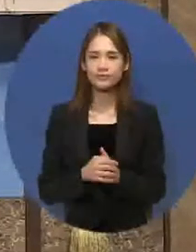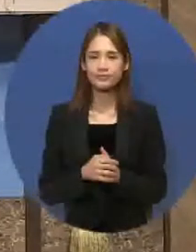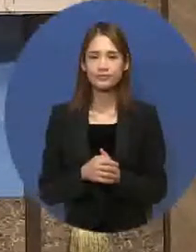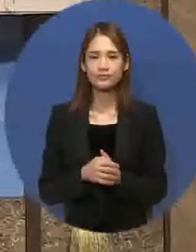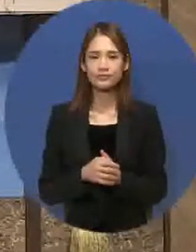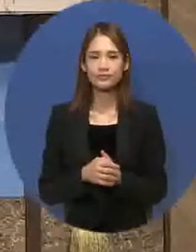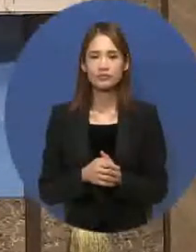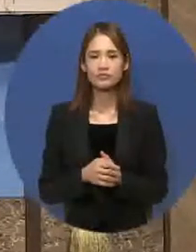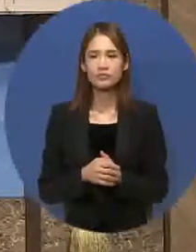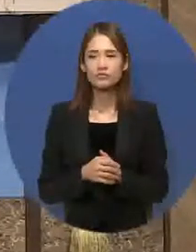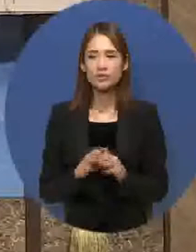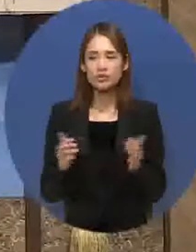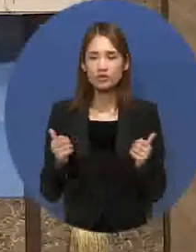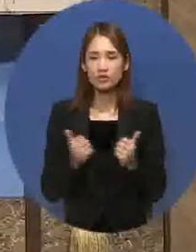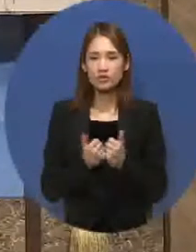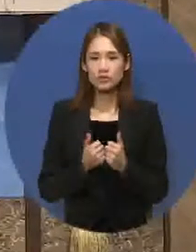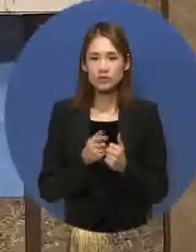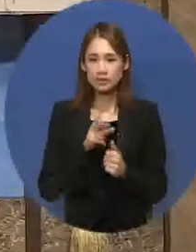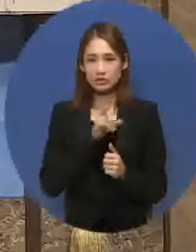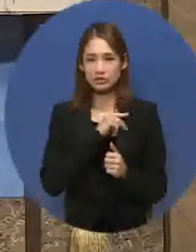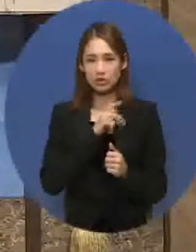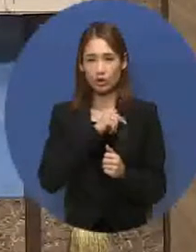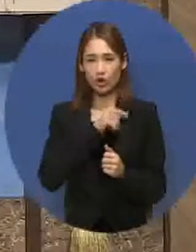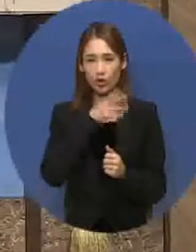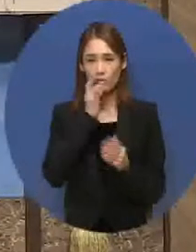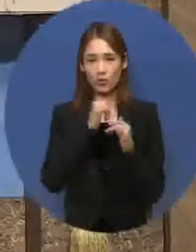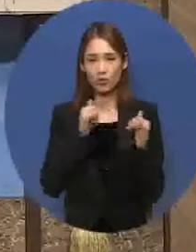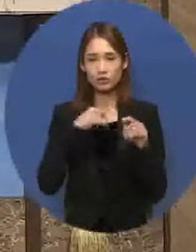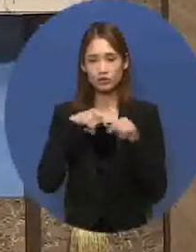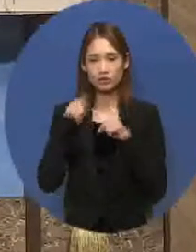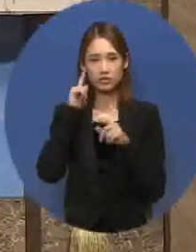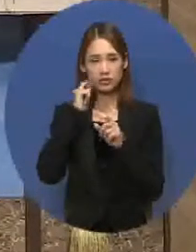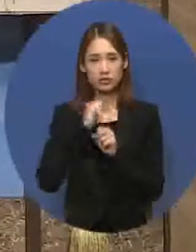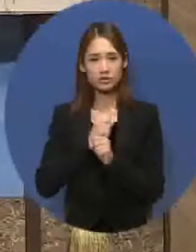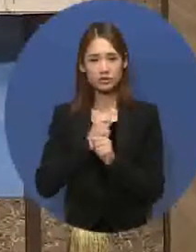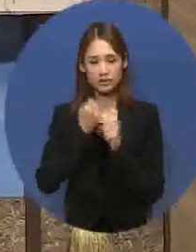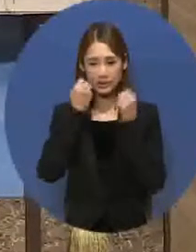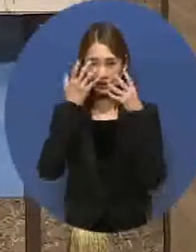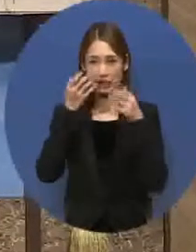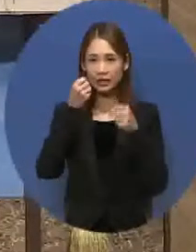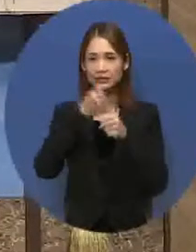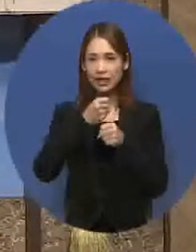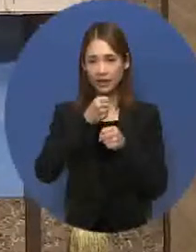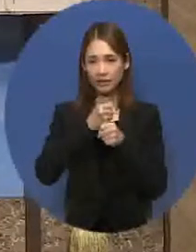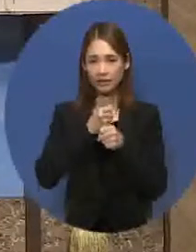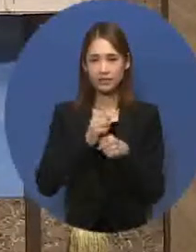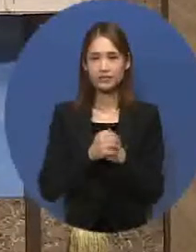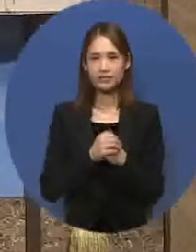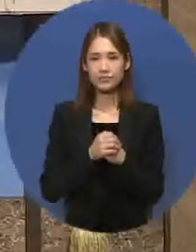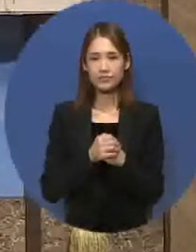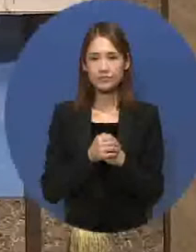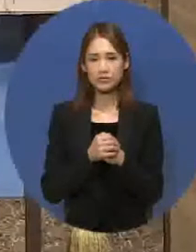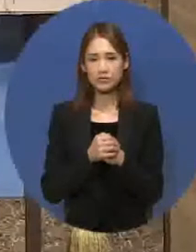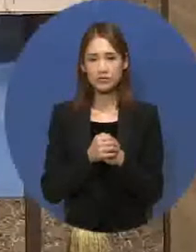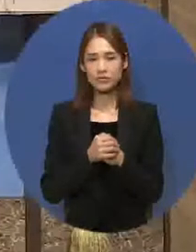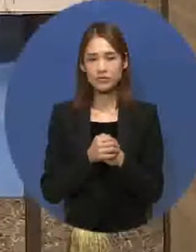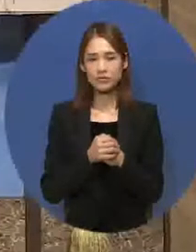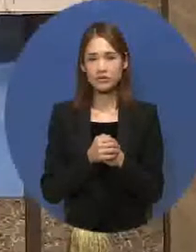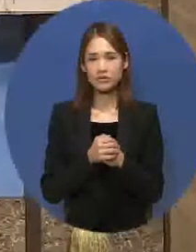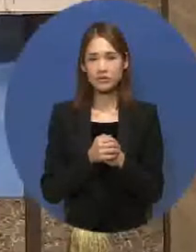그래서 국회의원 시절에 국회 노인복지정책연구회를 창립을 해서